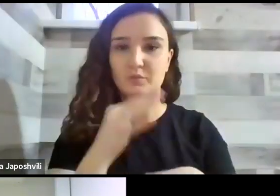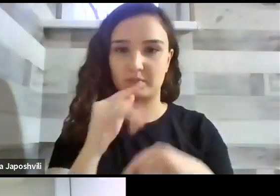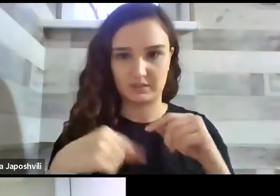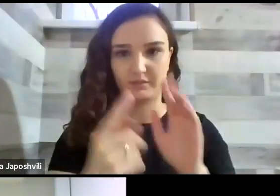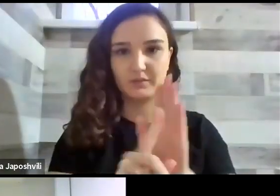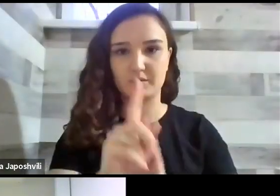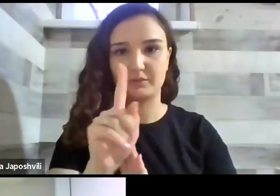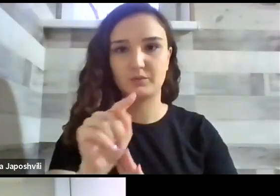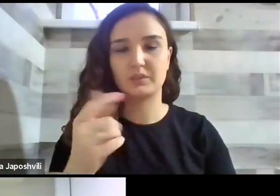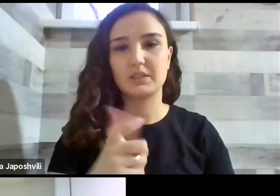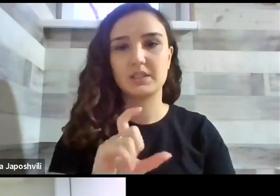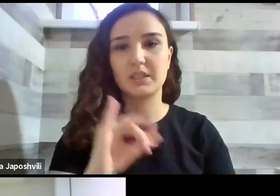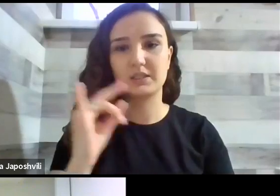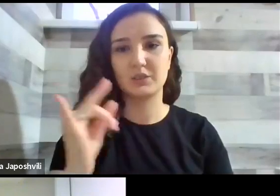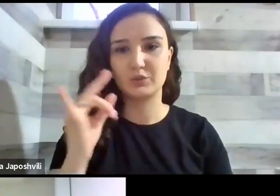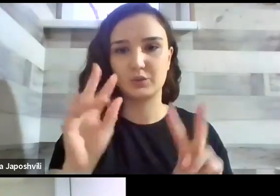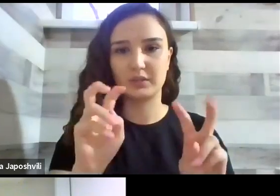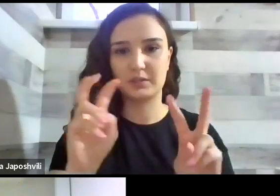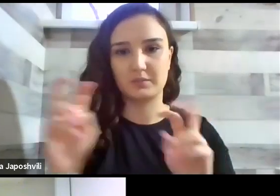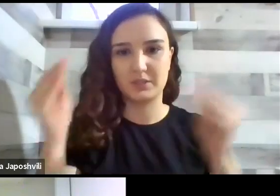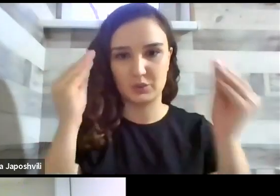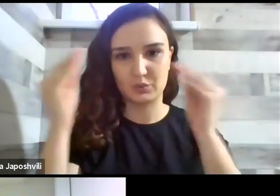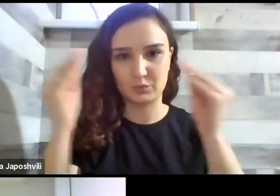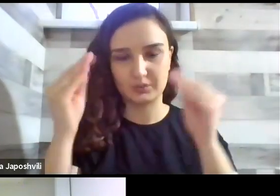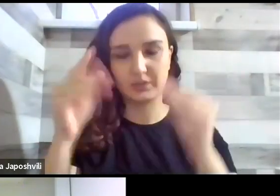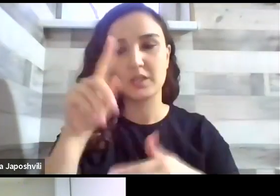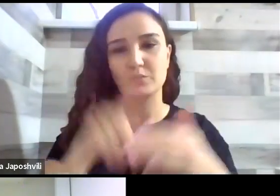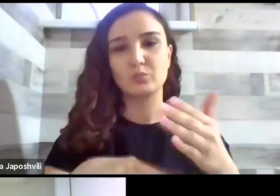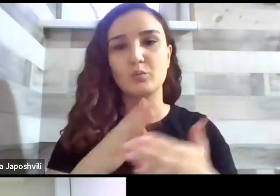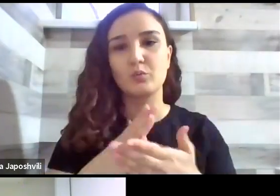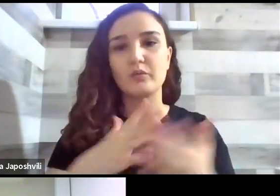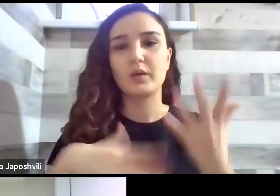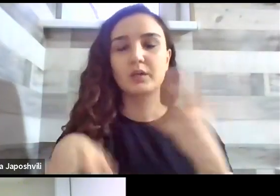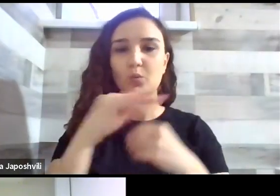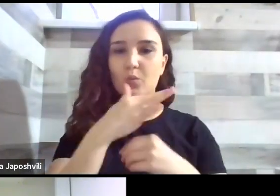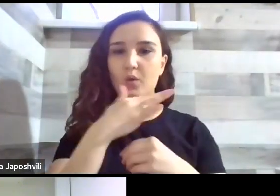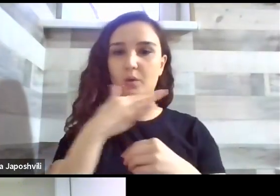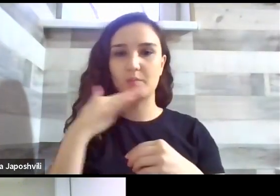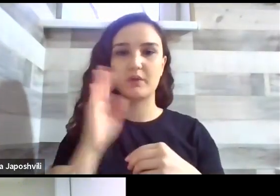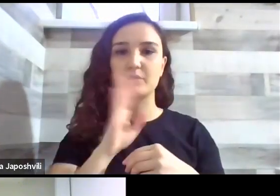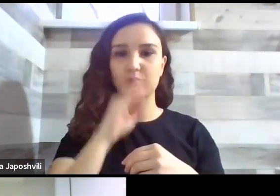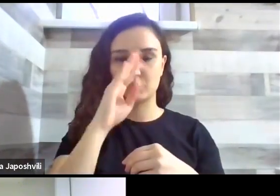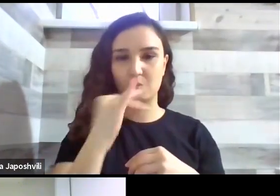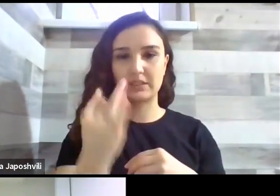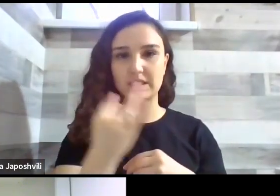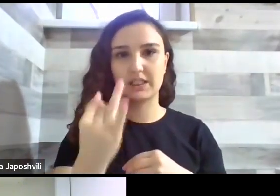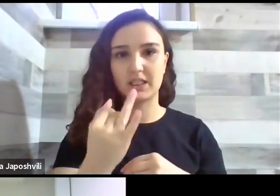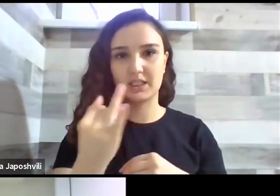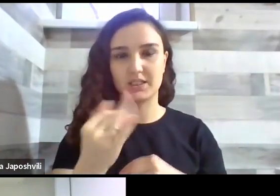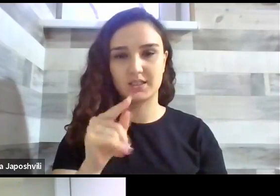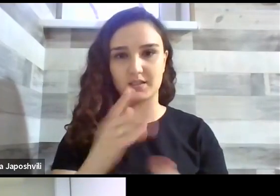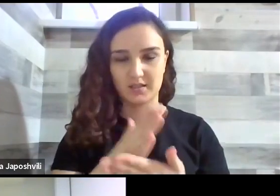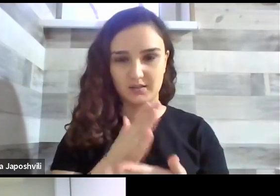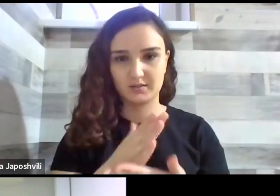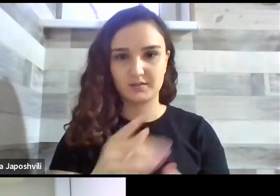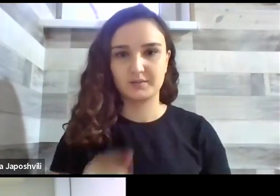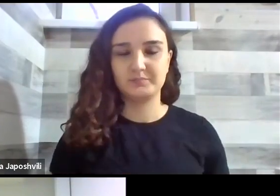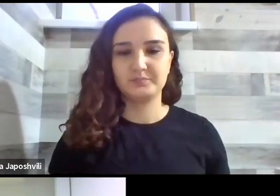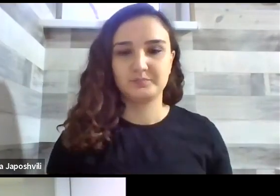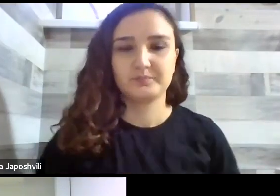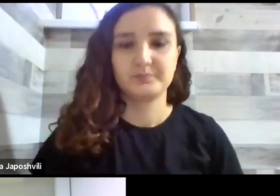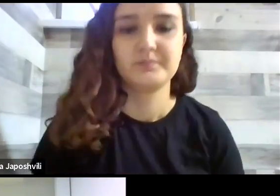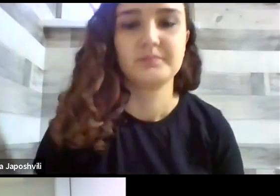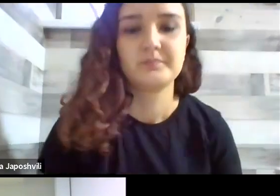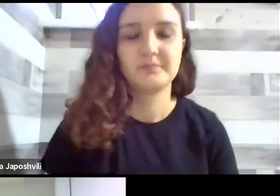დავიწყოთ ძალიან საინტერესო თემაზე დისკუსია. დარწმუნებული ვარ, უამრავი მშობლის ინტერესისაგან წარმოადგენს ის, რასაც